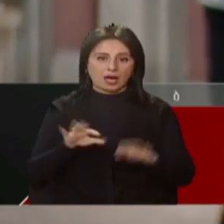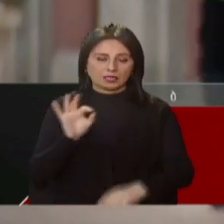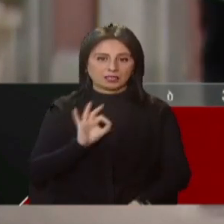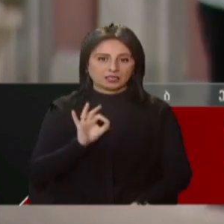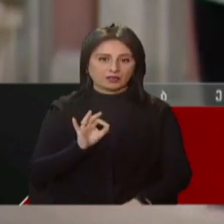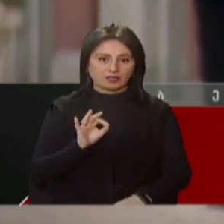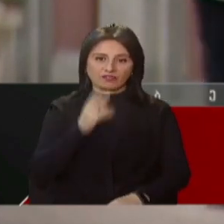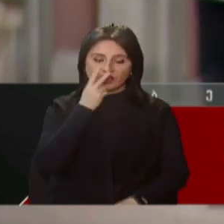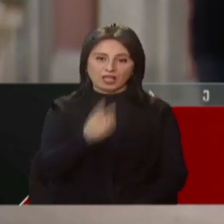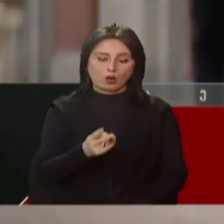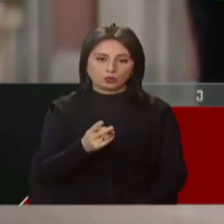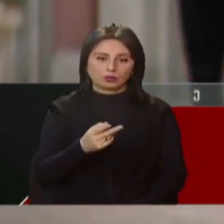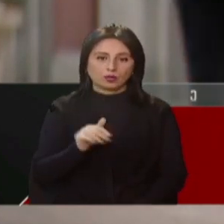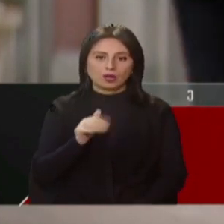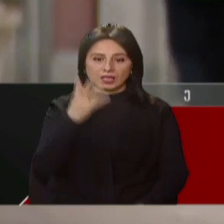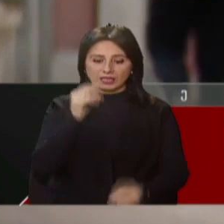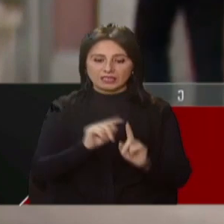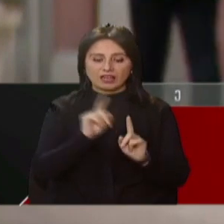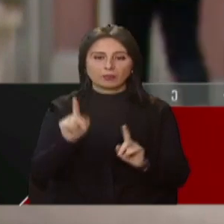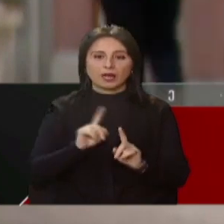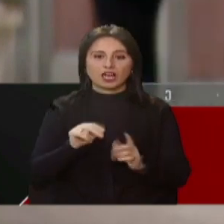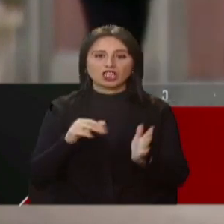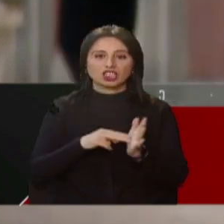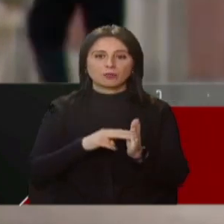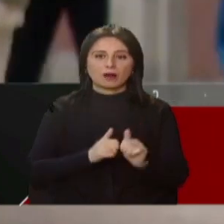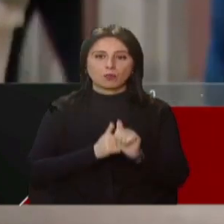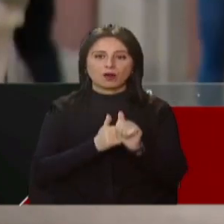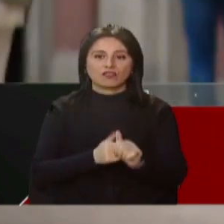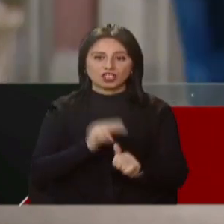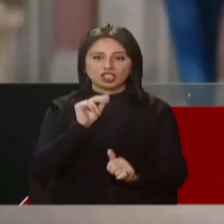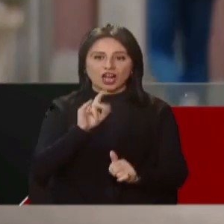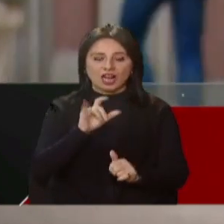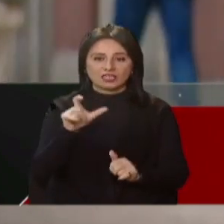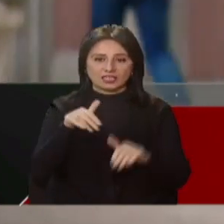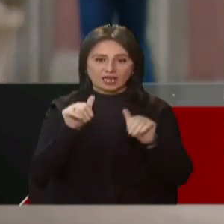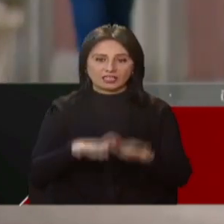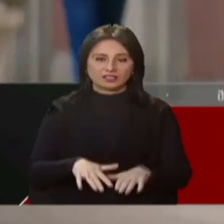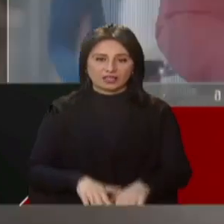გადაწყვეტილებას. ნახოთ უკვე დღის განმავლობაში რა შეფასებები მოყვება გიორგი ჩალაძის ამ